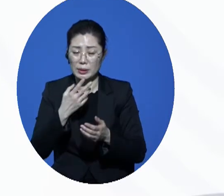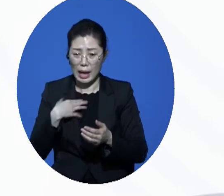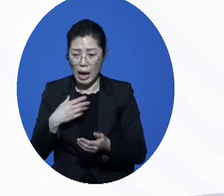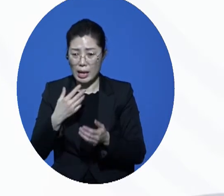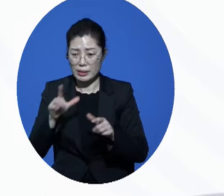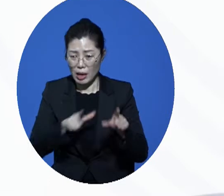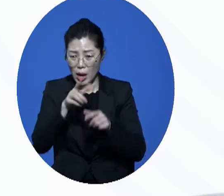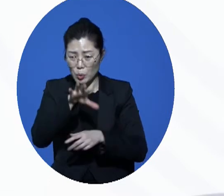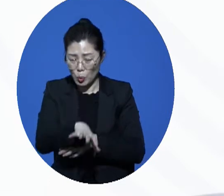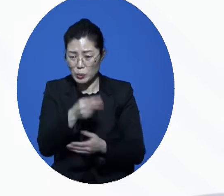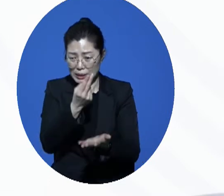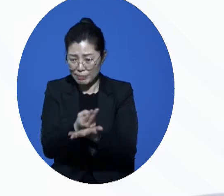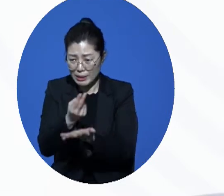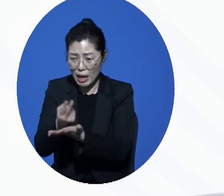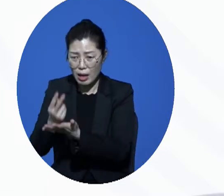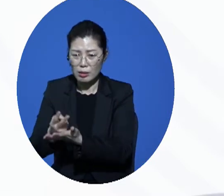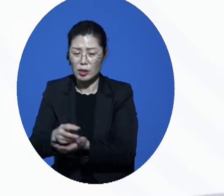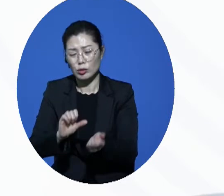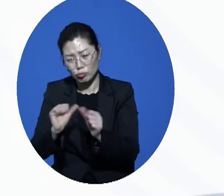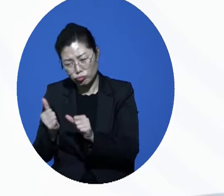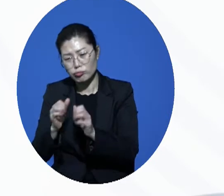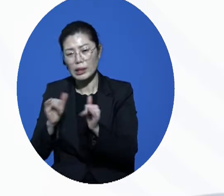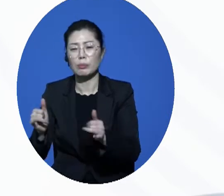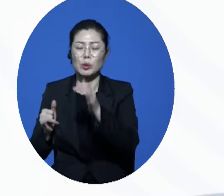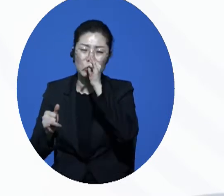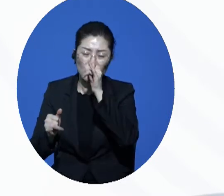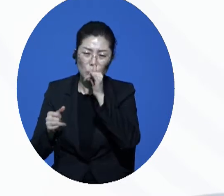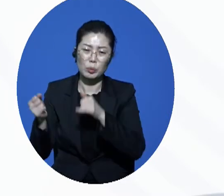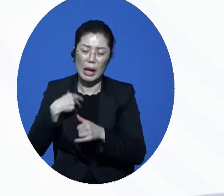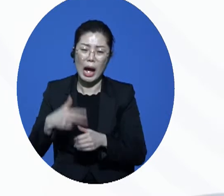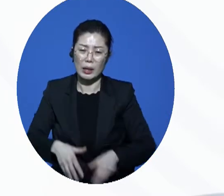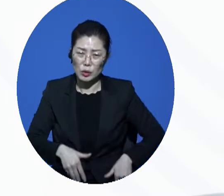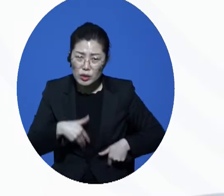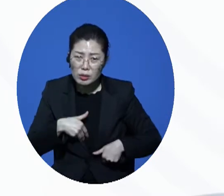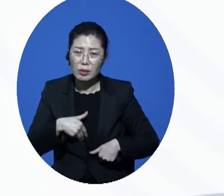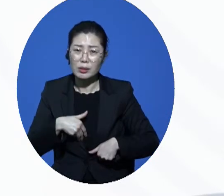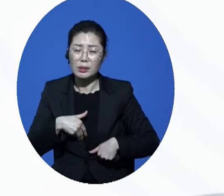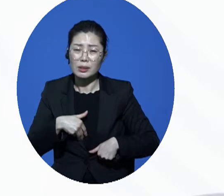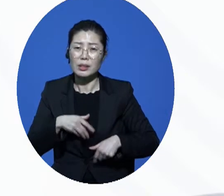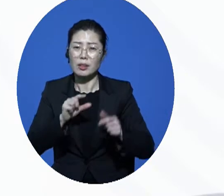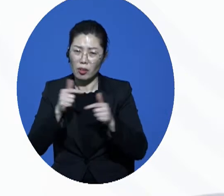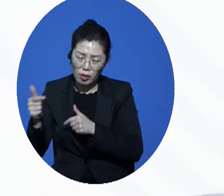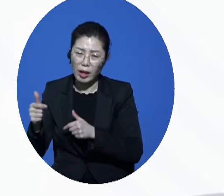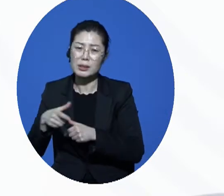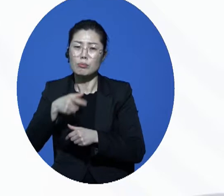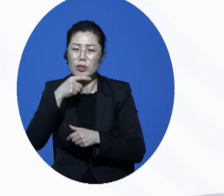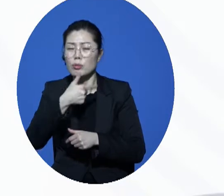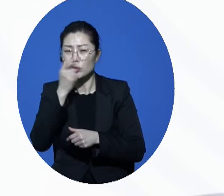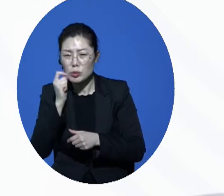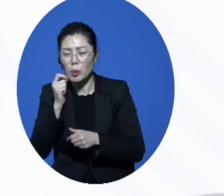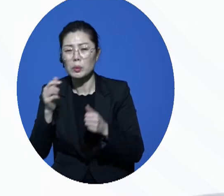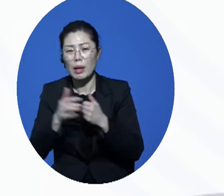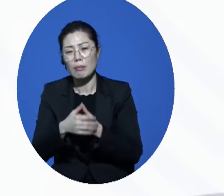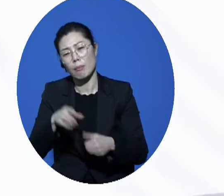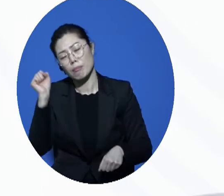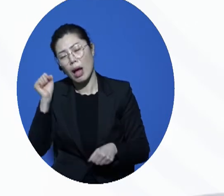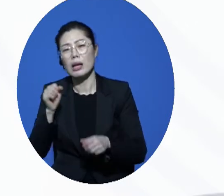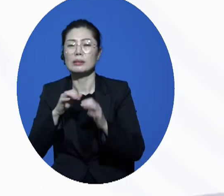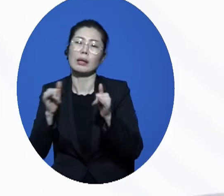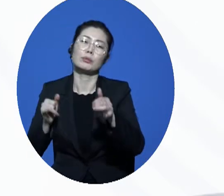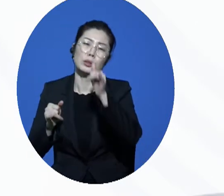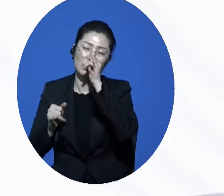있었고 일부는 바닥에 누워 있었고 기저귀를 3겹이나 차고 있으며 탈수 증상을 보였던 입소자들이 많았다라는